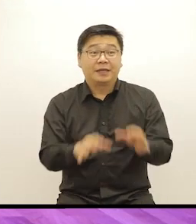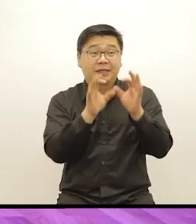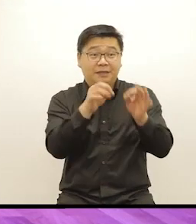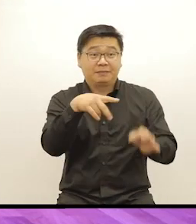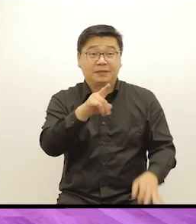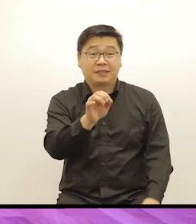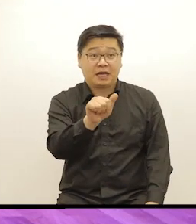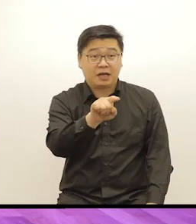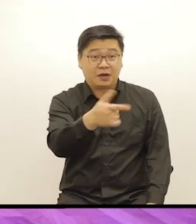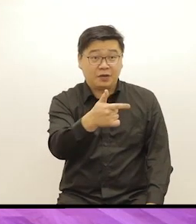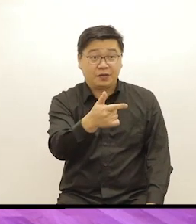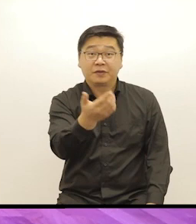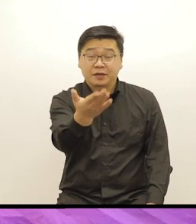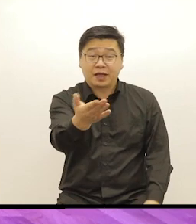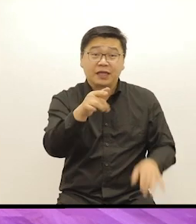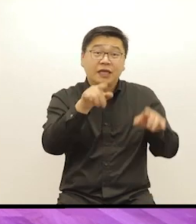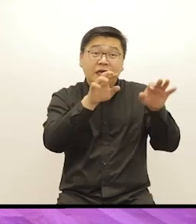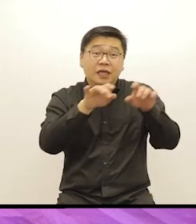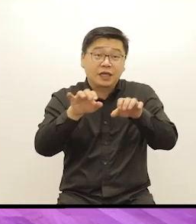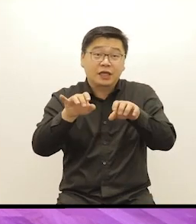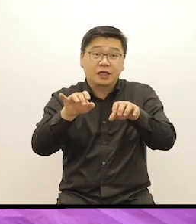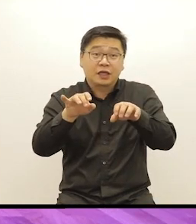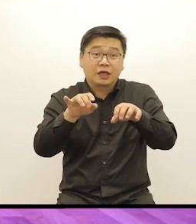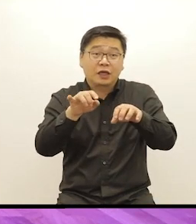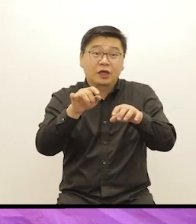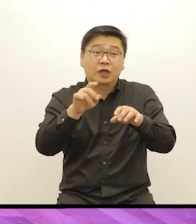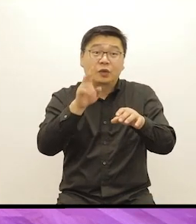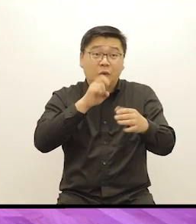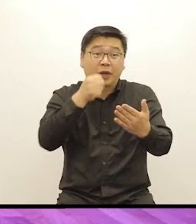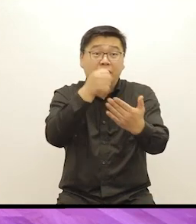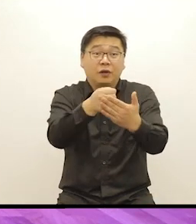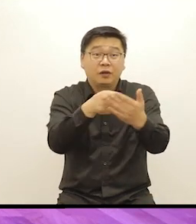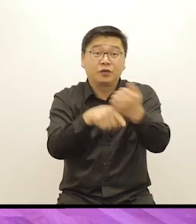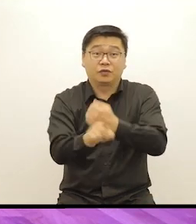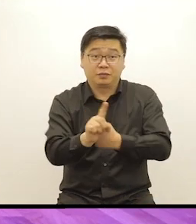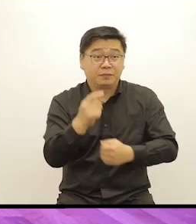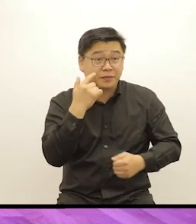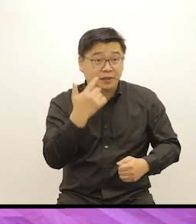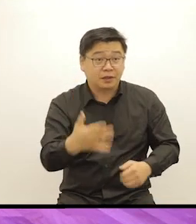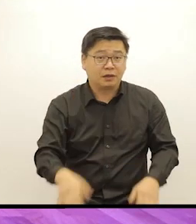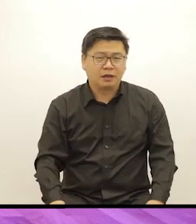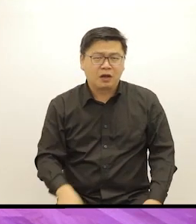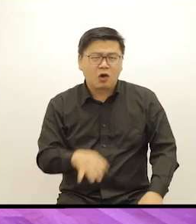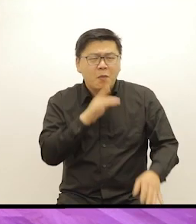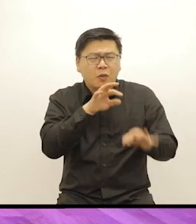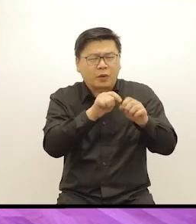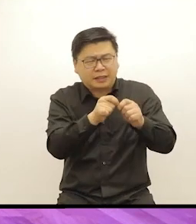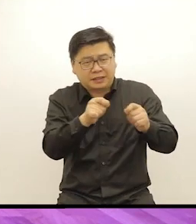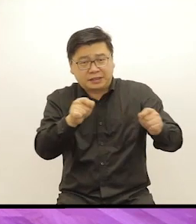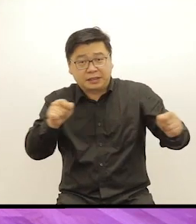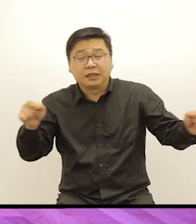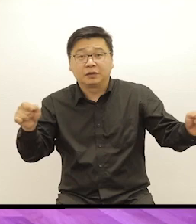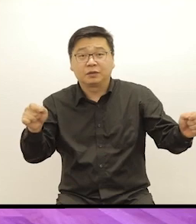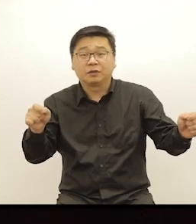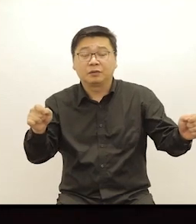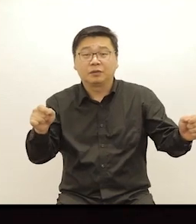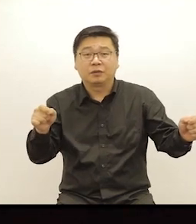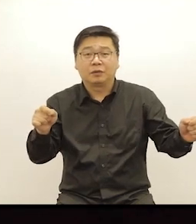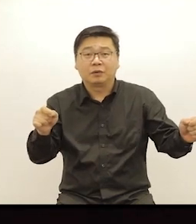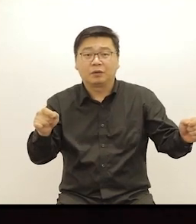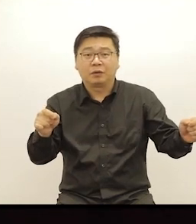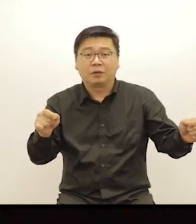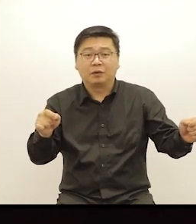김상원 씨 이 곡을 선택한 이유가 좀 궁금합니다. 곡이 굉장히 장대하고, 예.